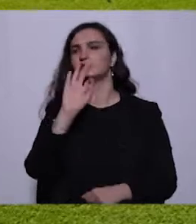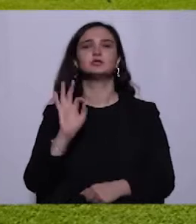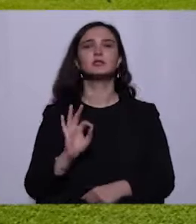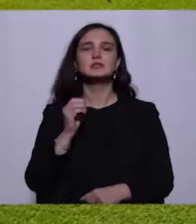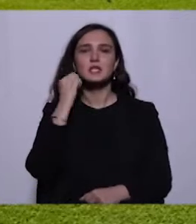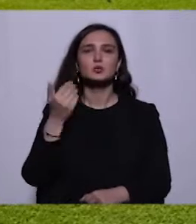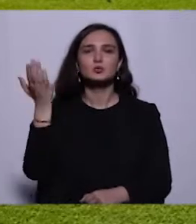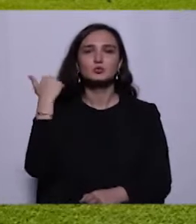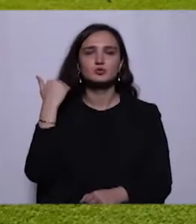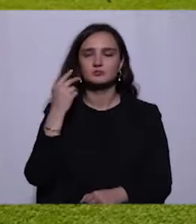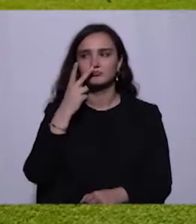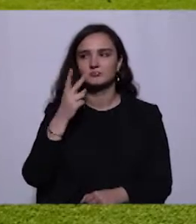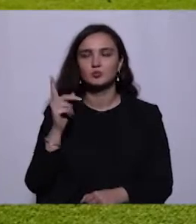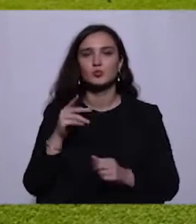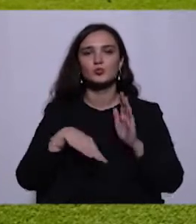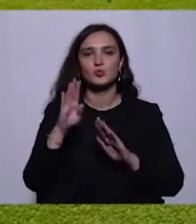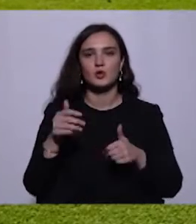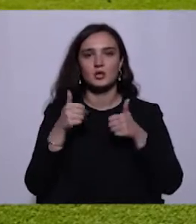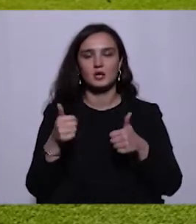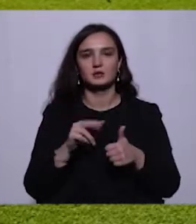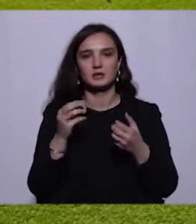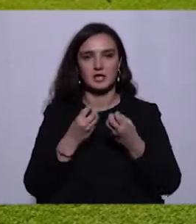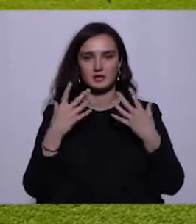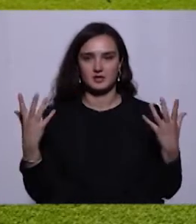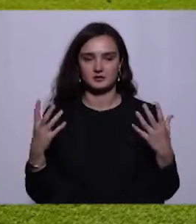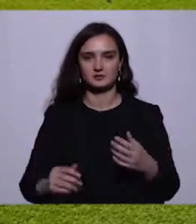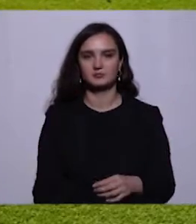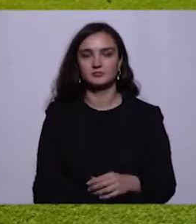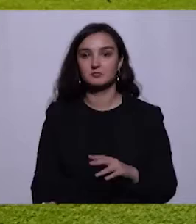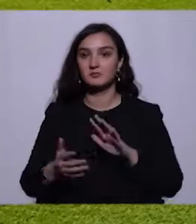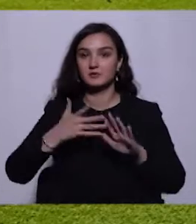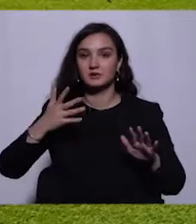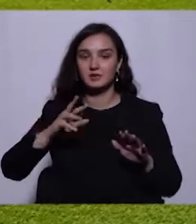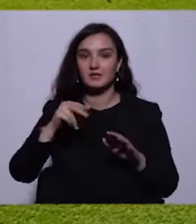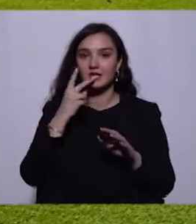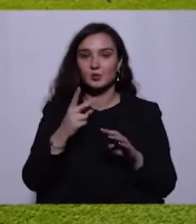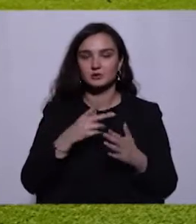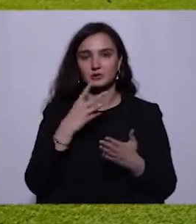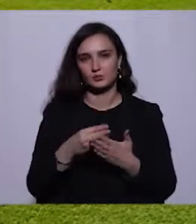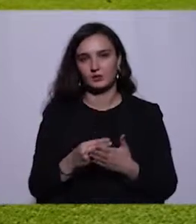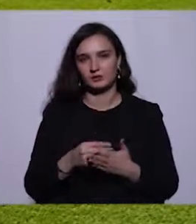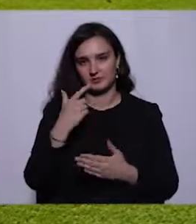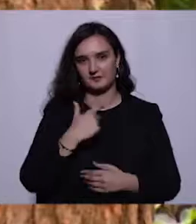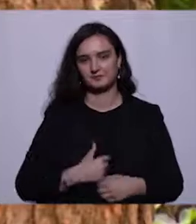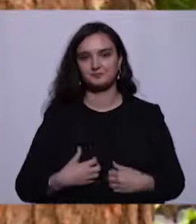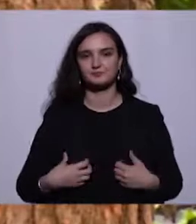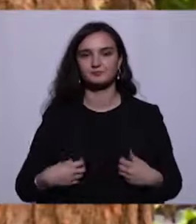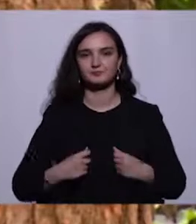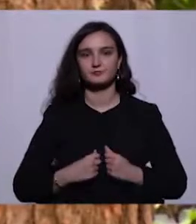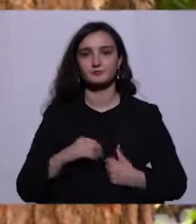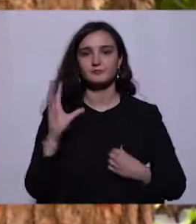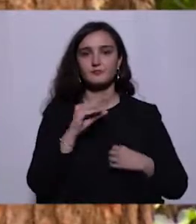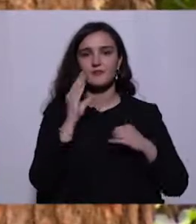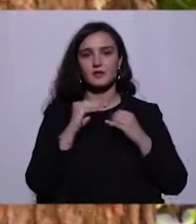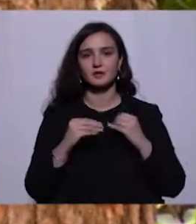გაუთავებლად წარსულში ვიყურებით, რომ უფრო კარგად და ნათლად განსაზღვროთ და დავინახოთ საკუთარი თავი. მთელ